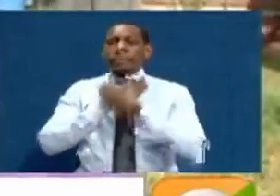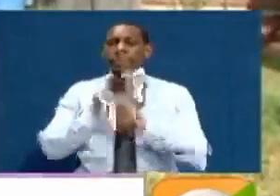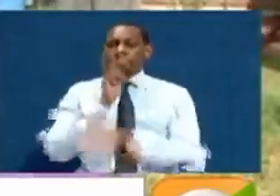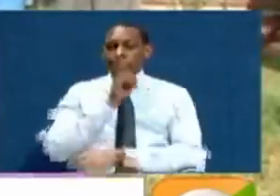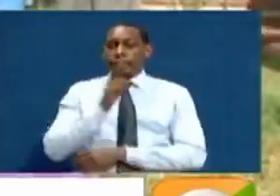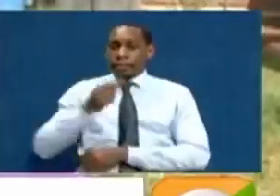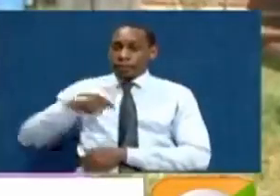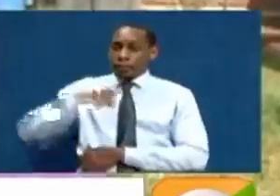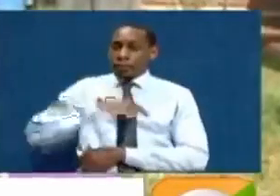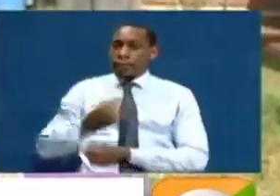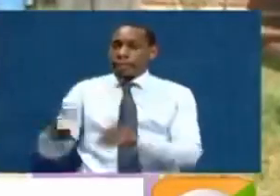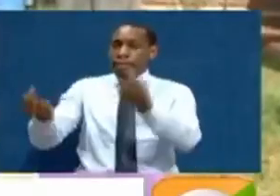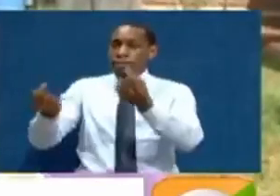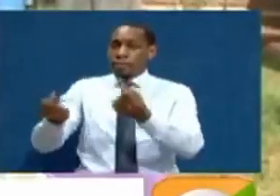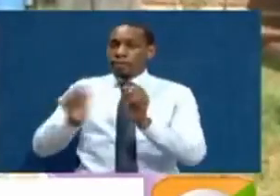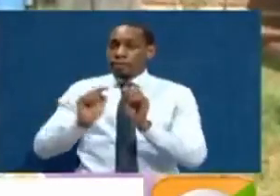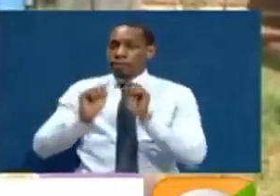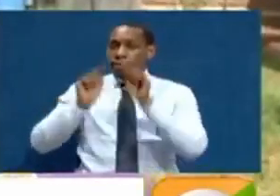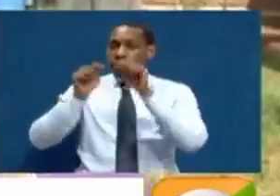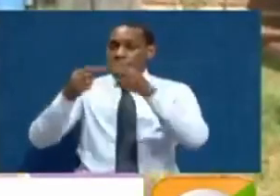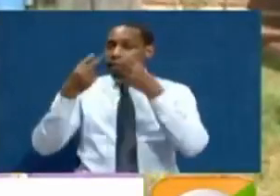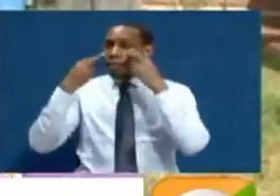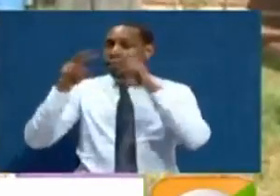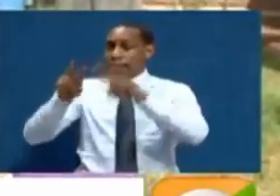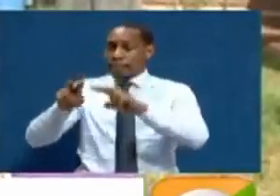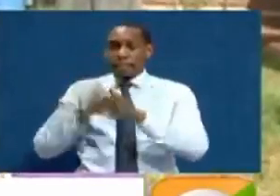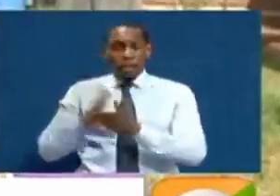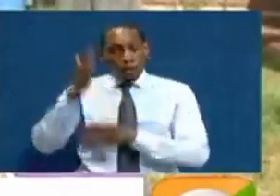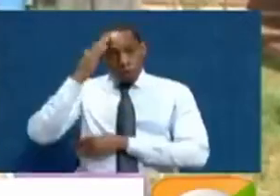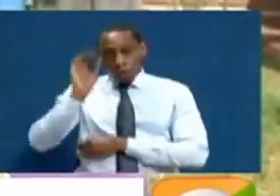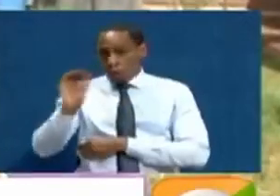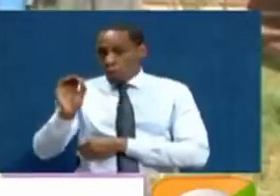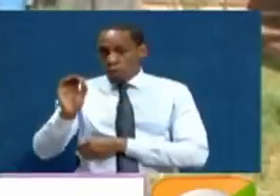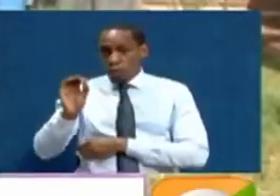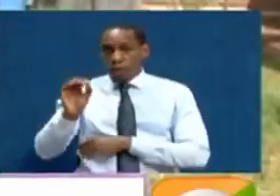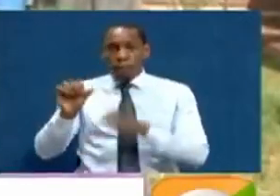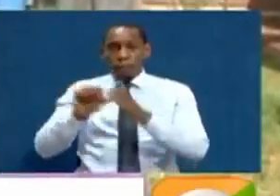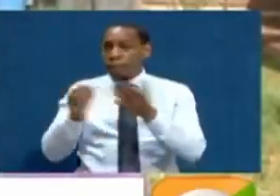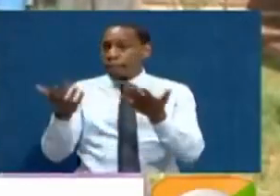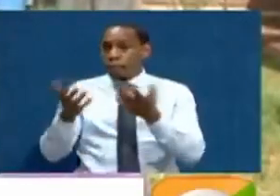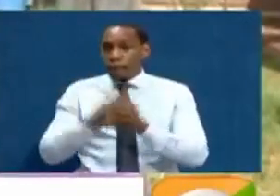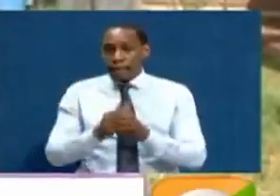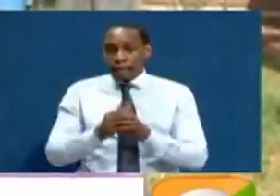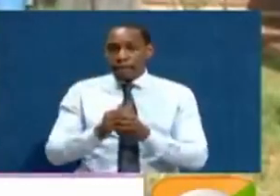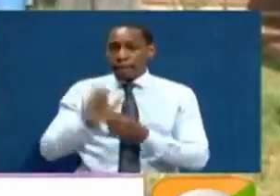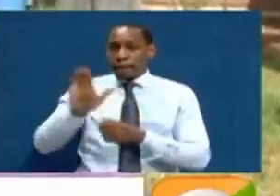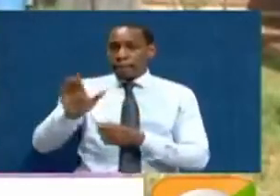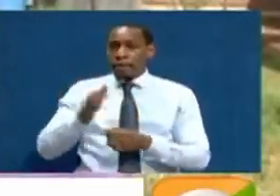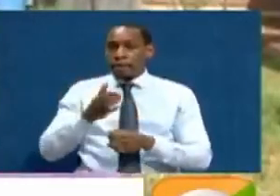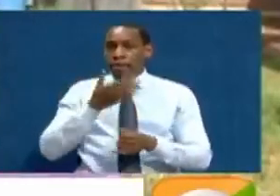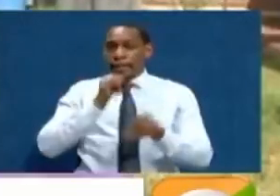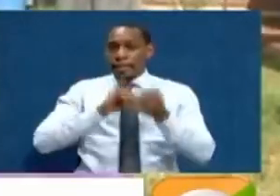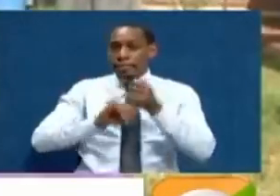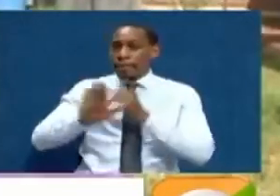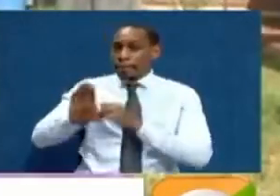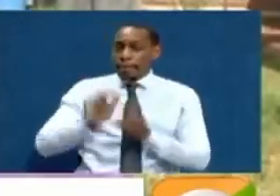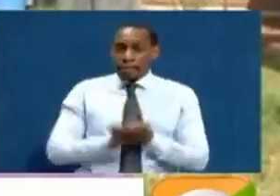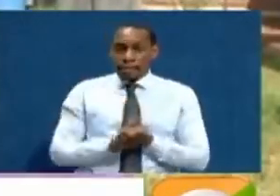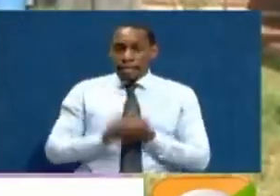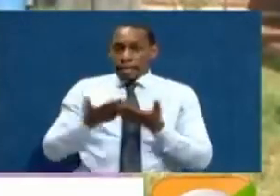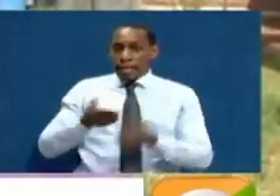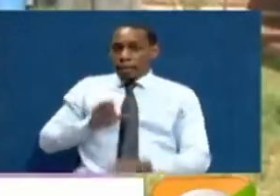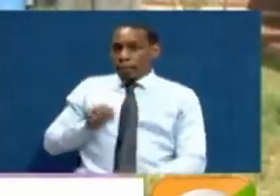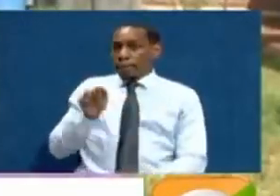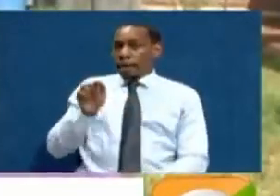Sisi tumekuja kutulia. Sasa atuchui ni nini mbaya yeye na bwana yake. Sasa huyu